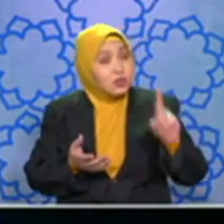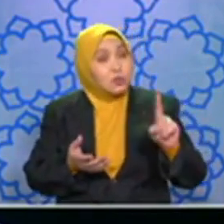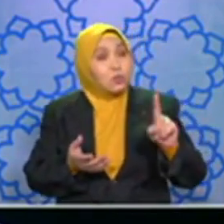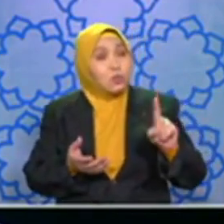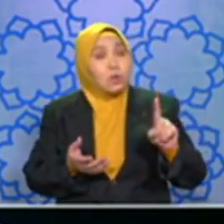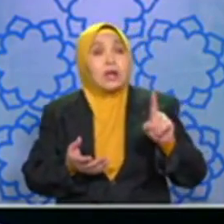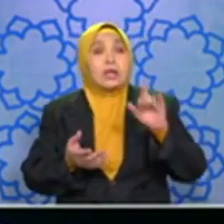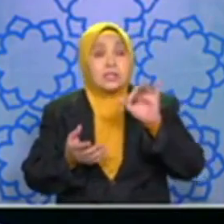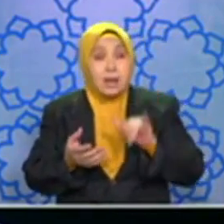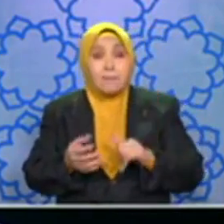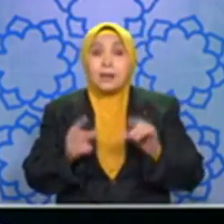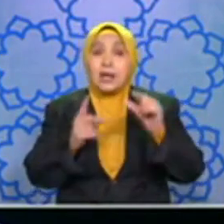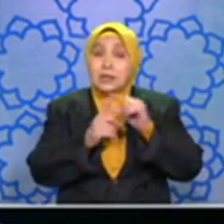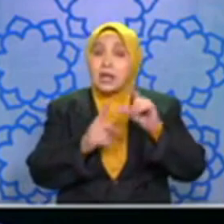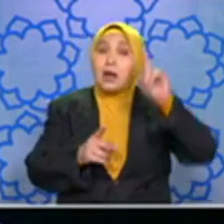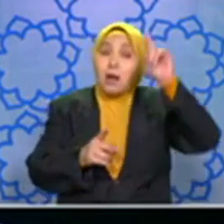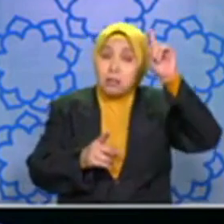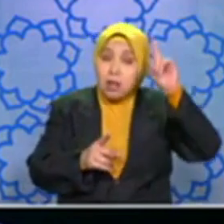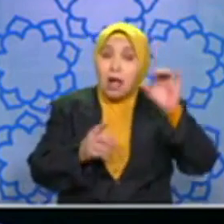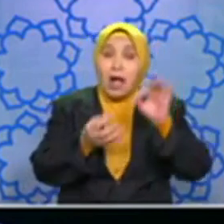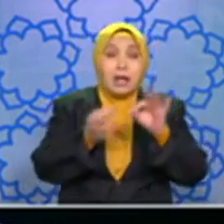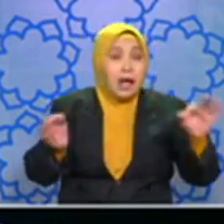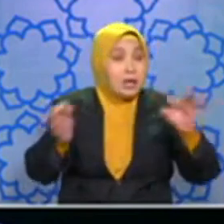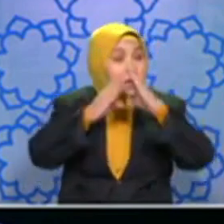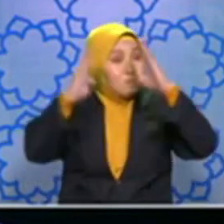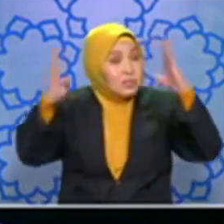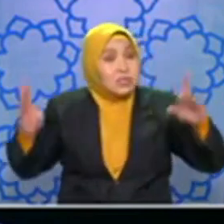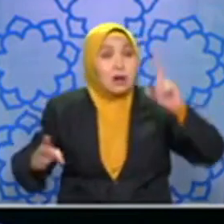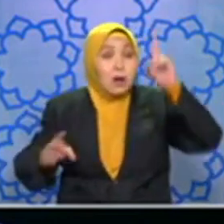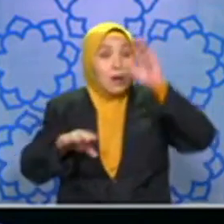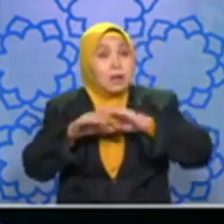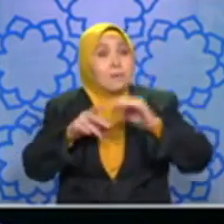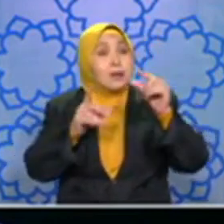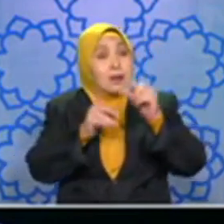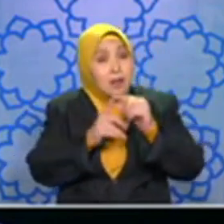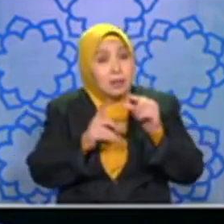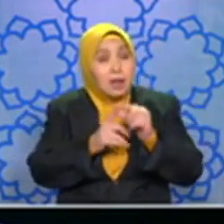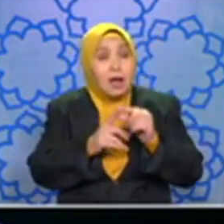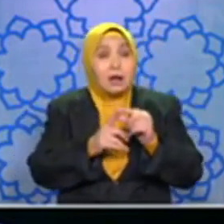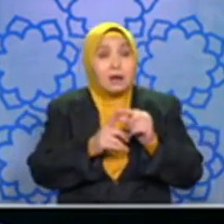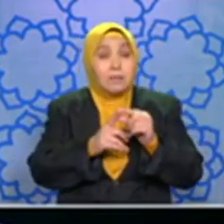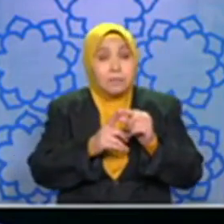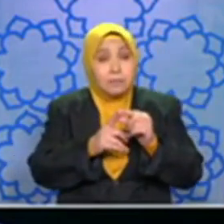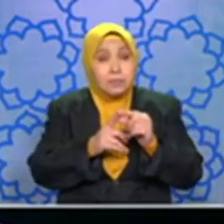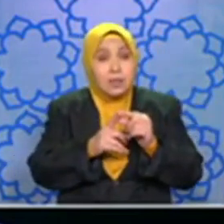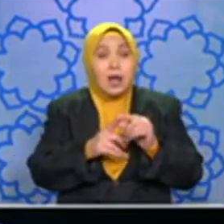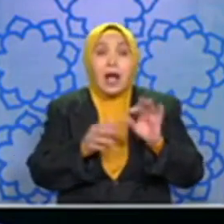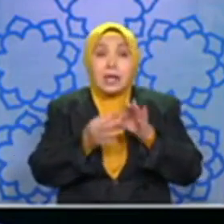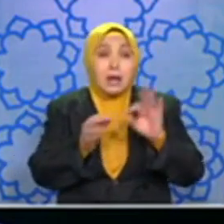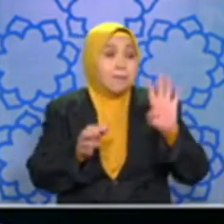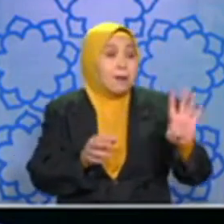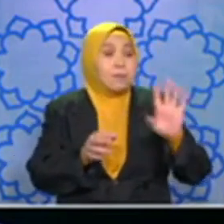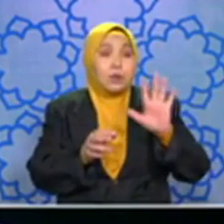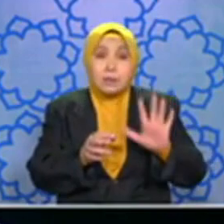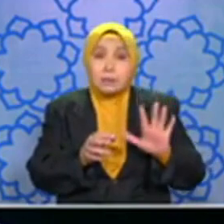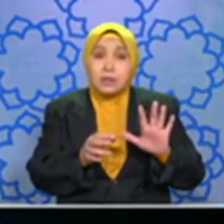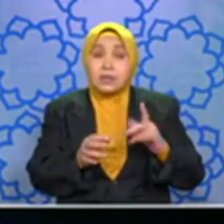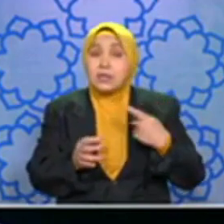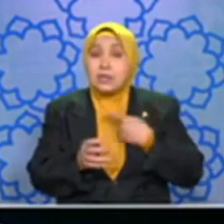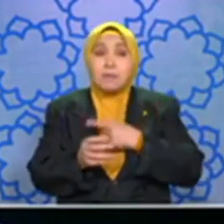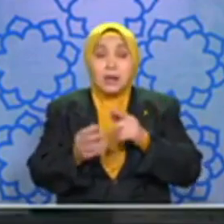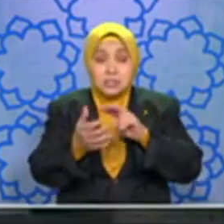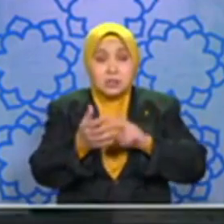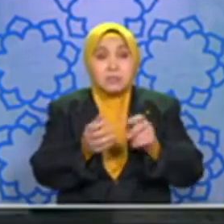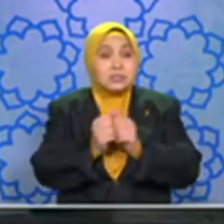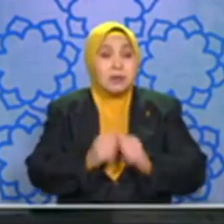qaul, perkataan Allah, ayat-ayat kebesaran Allah pada perkataan. Panduannya ayat 45, kita baca bersama Ustaz